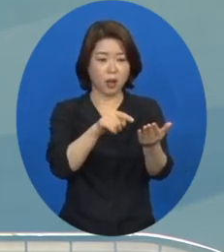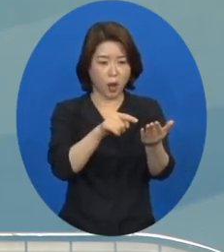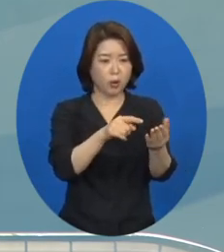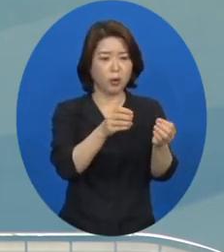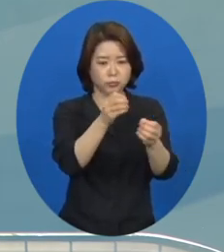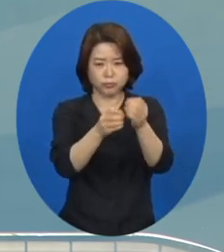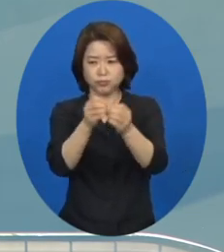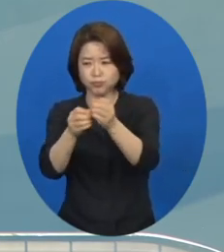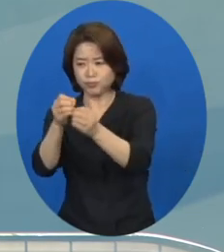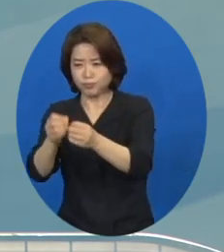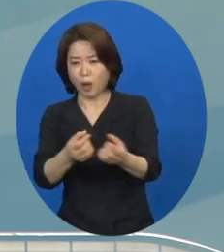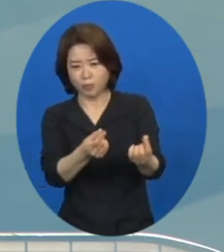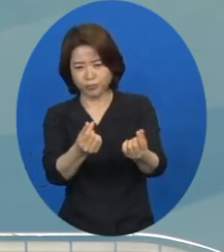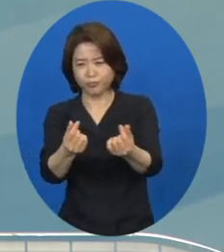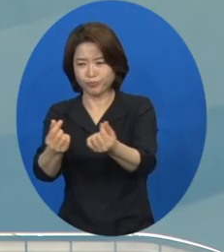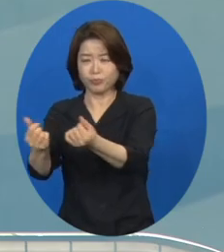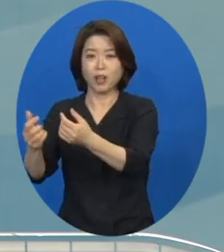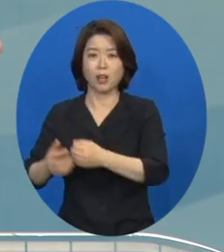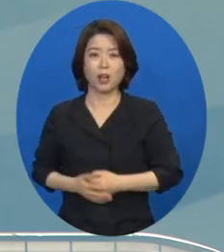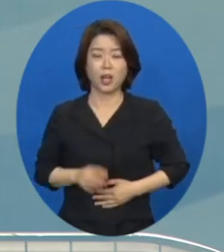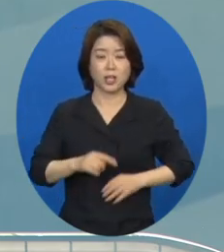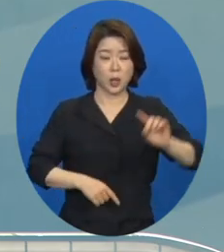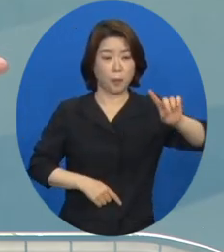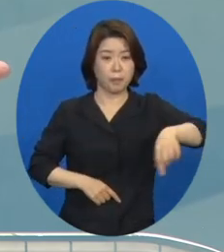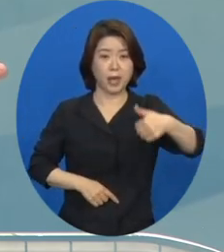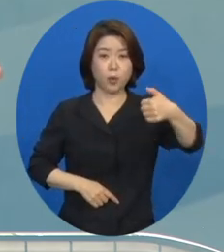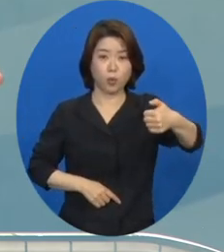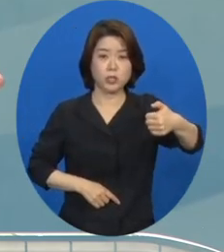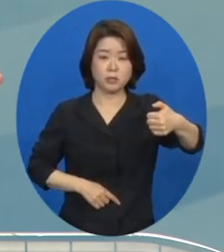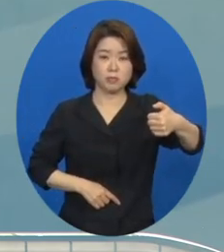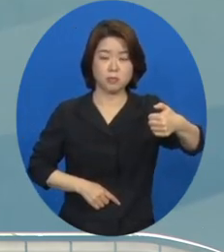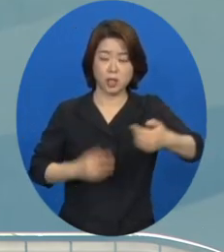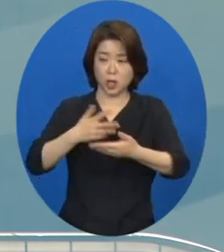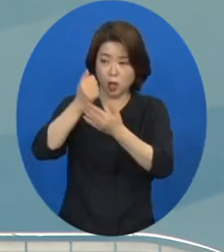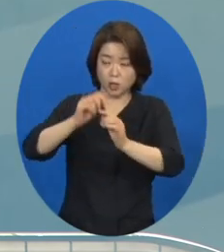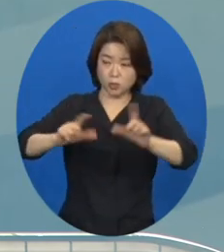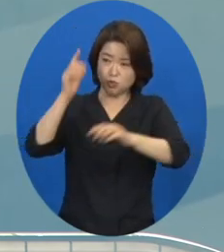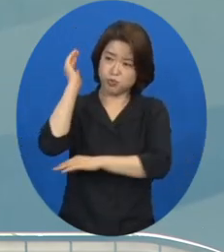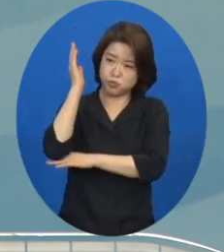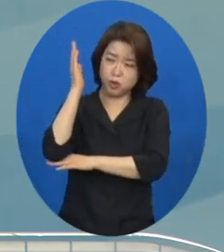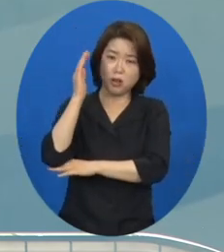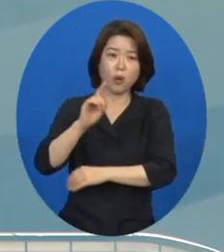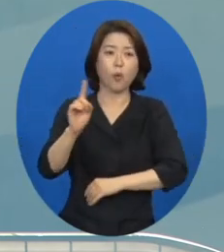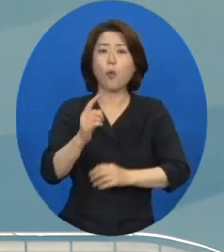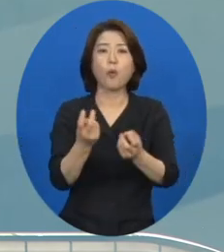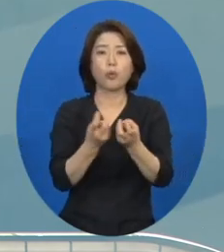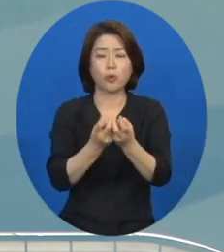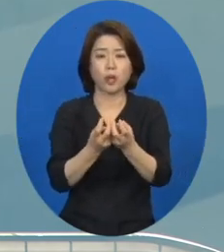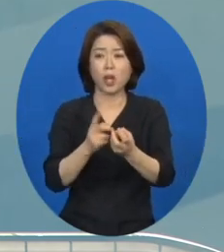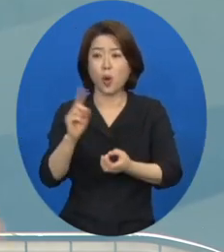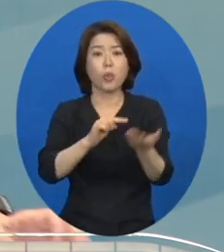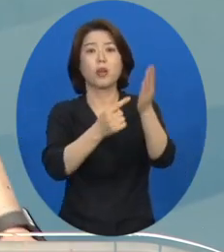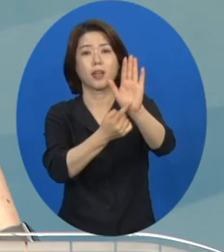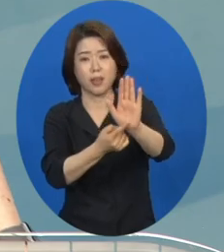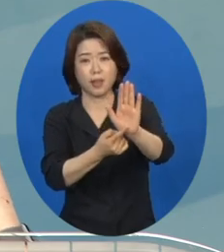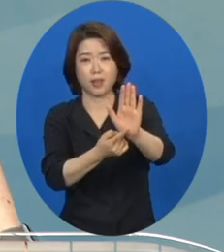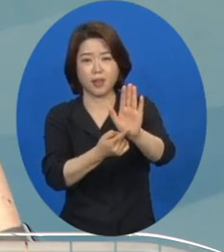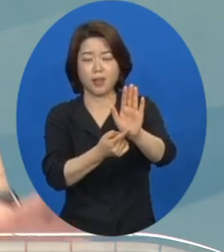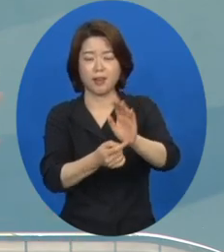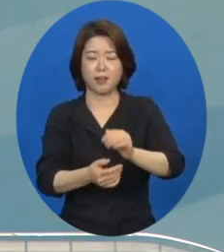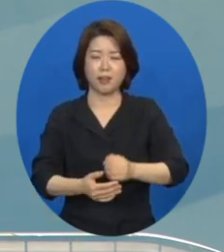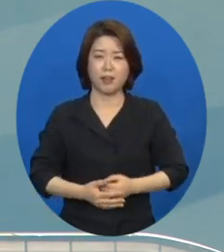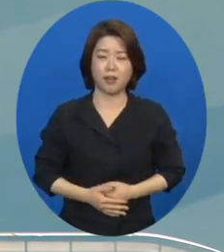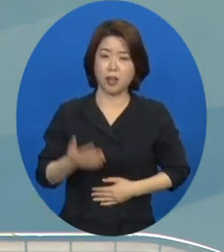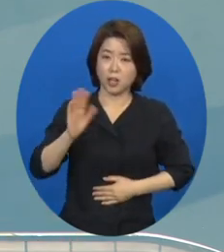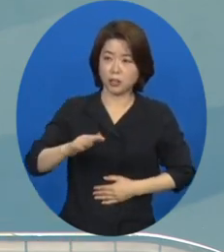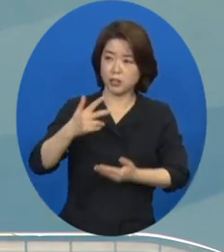시편이 그 시편 같아요. 이걸 150편이나 주일 설교를 어떻게 하며 또 어떻게 드러내요?